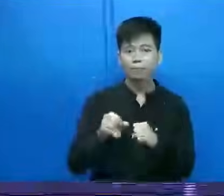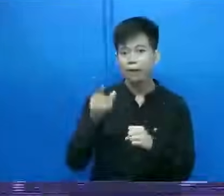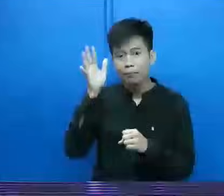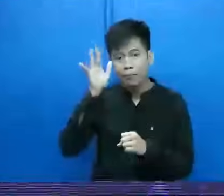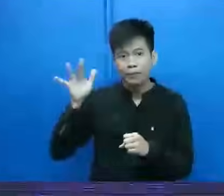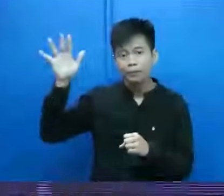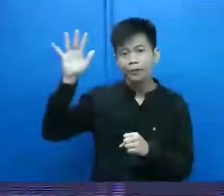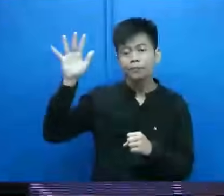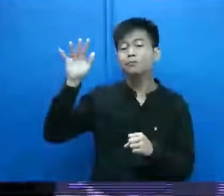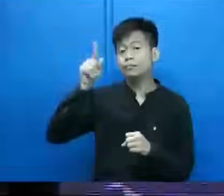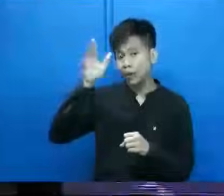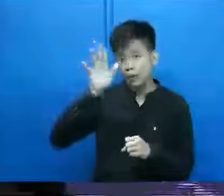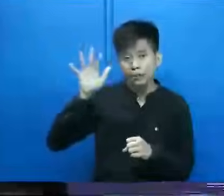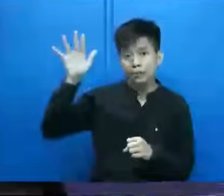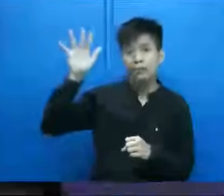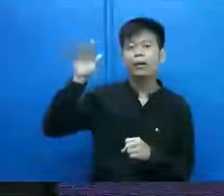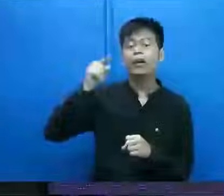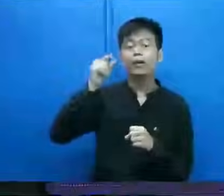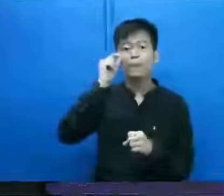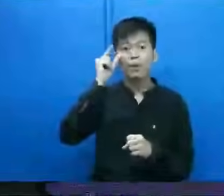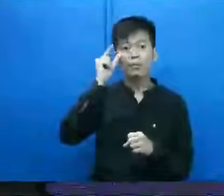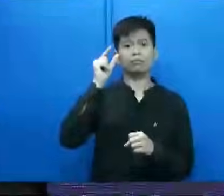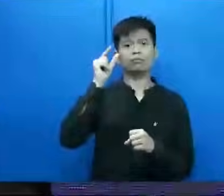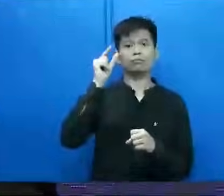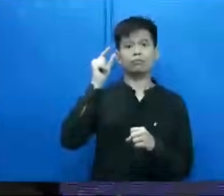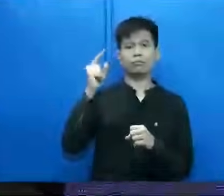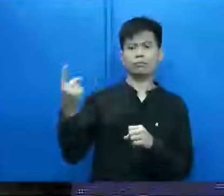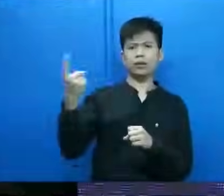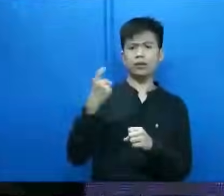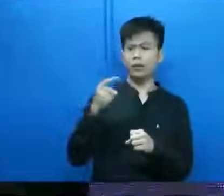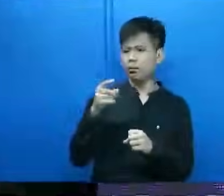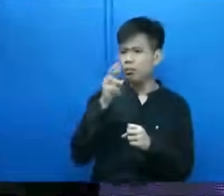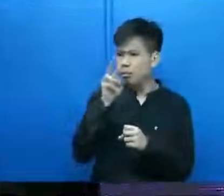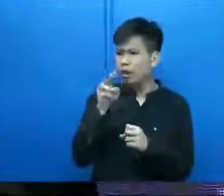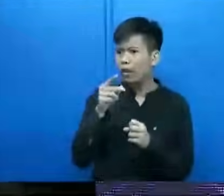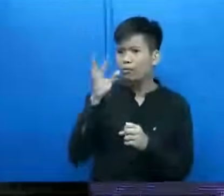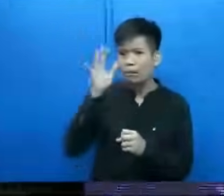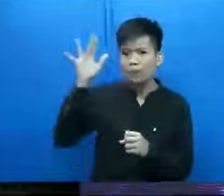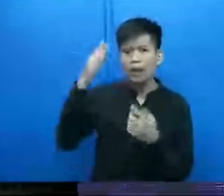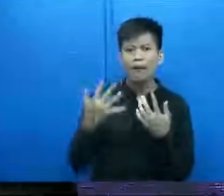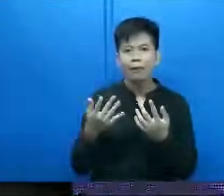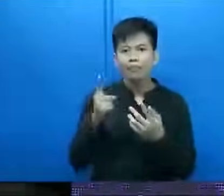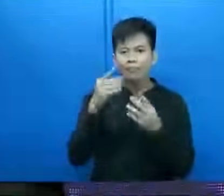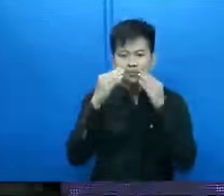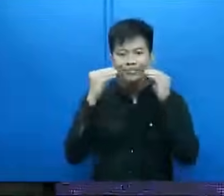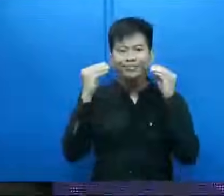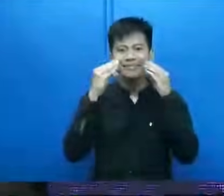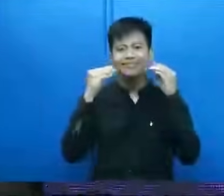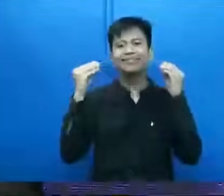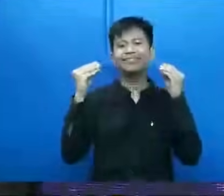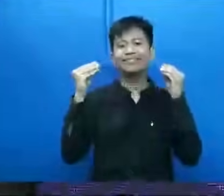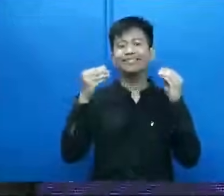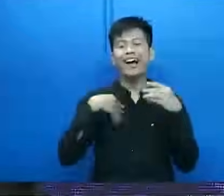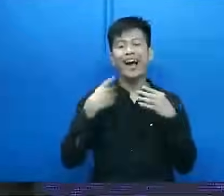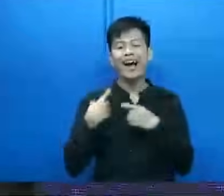kemudian, saat dia bermimpi, tiba-tiba terbangun. Ditanya oleh Ibnu Qudamah, apa yang kau saksikan dalam mimpimu, sehingga engkau terlihat tersenyum-senyum. Aku bertemu